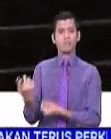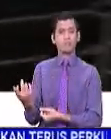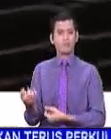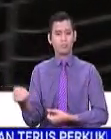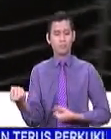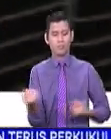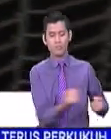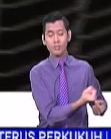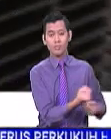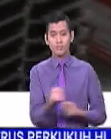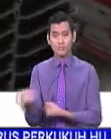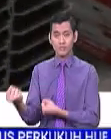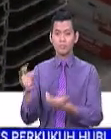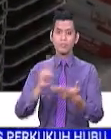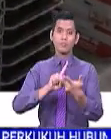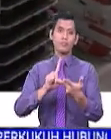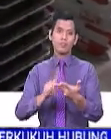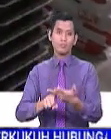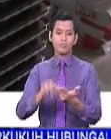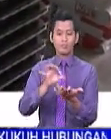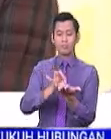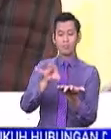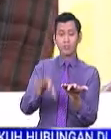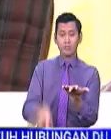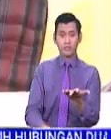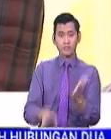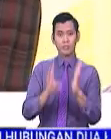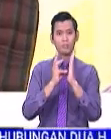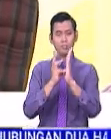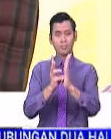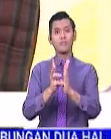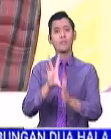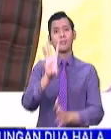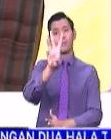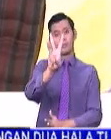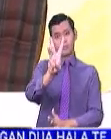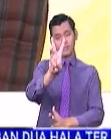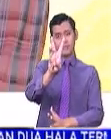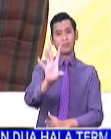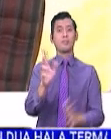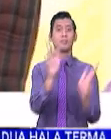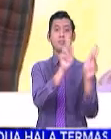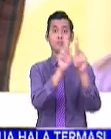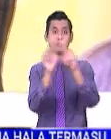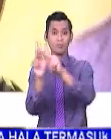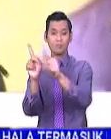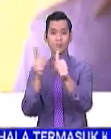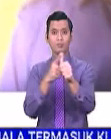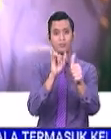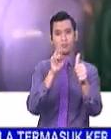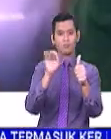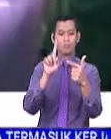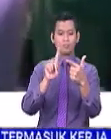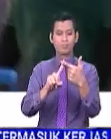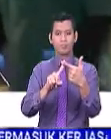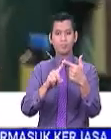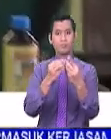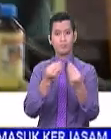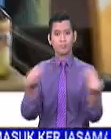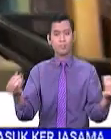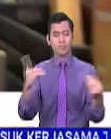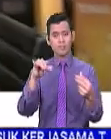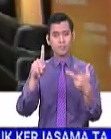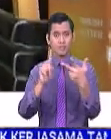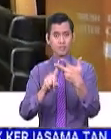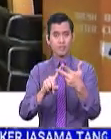baja kepada wakil-wakil penerima daripada enam buah Kampung yaitu kampung santubong kampung Pasir Panda Kampung